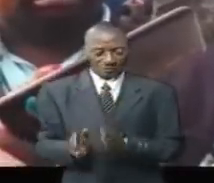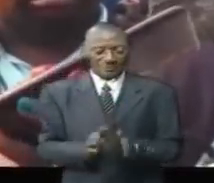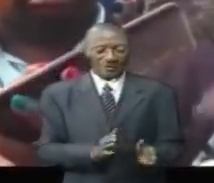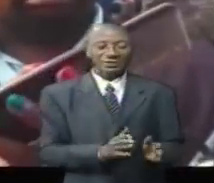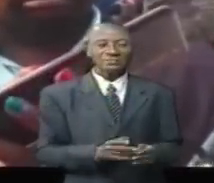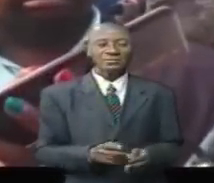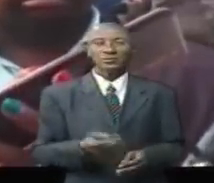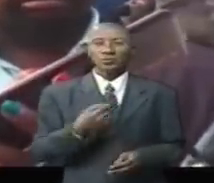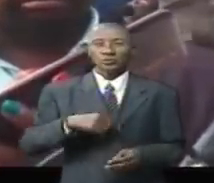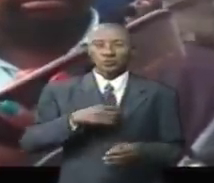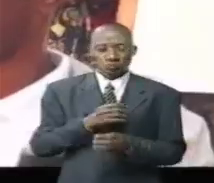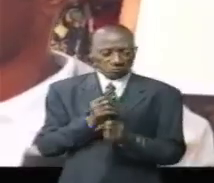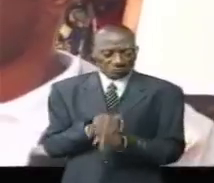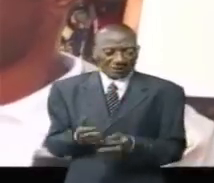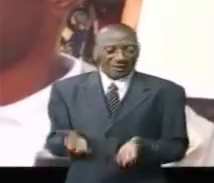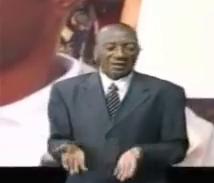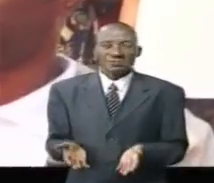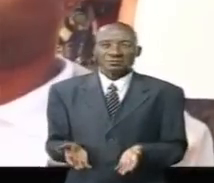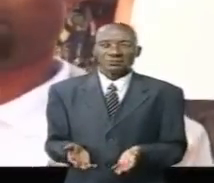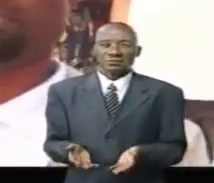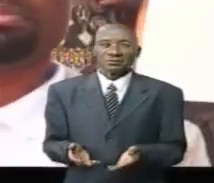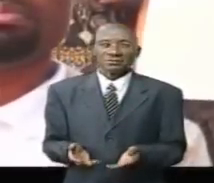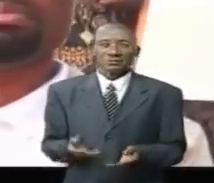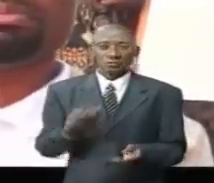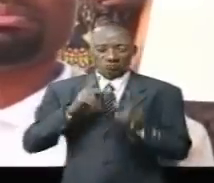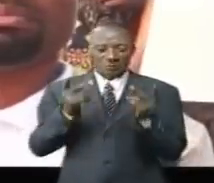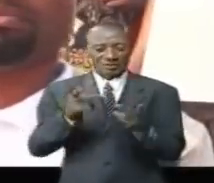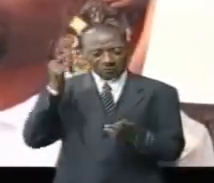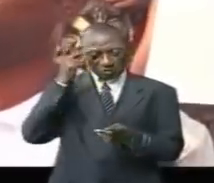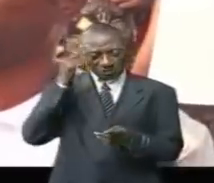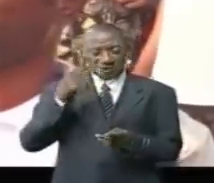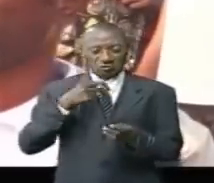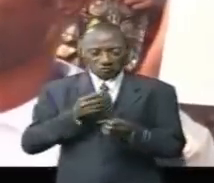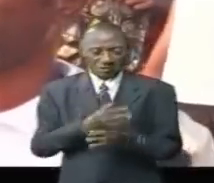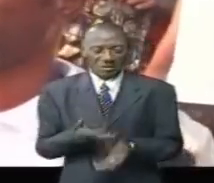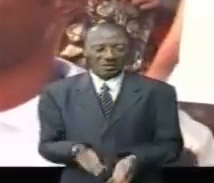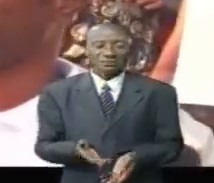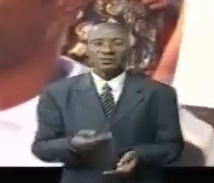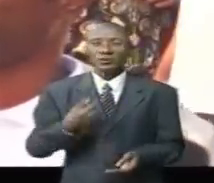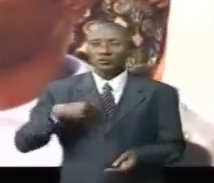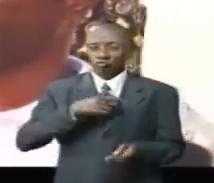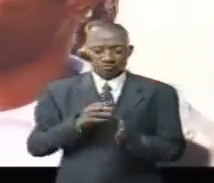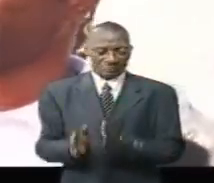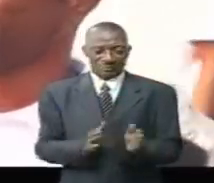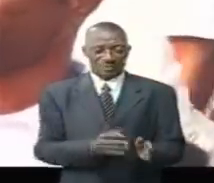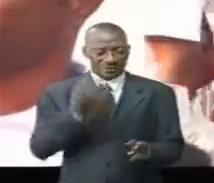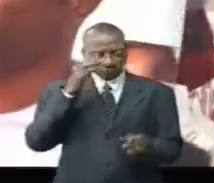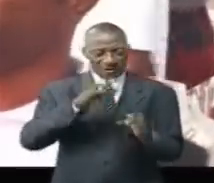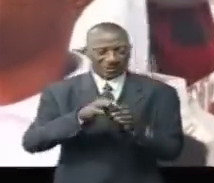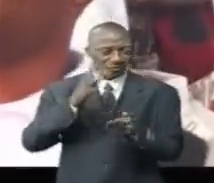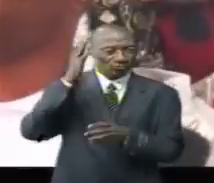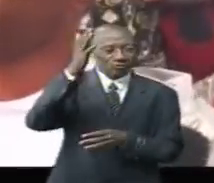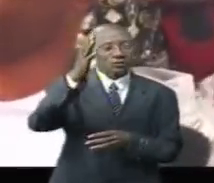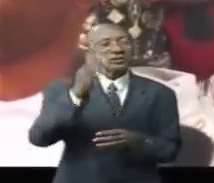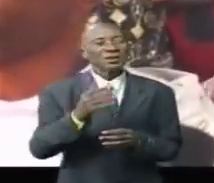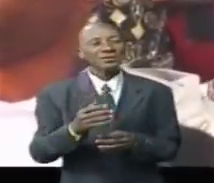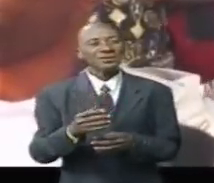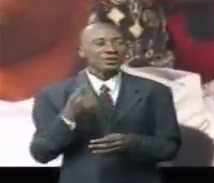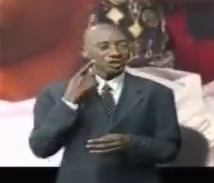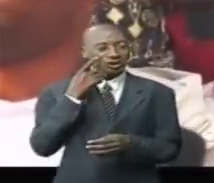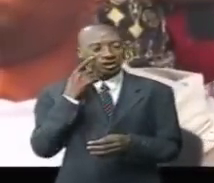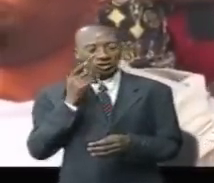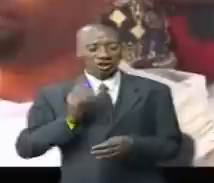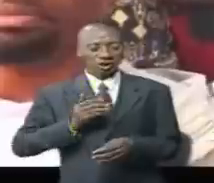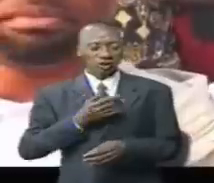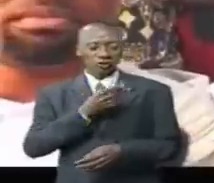qu'il faudra compter avec nous. C'est une marque de confiance et MLC pense qu'il peut